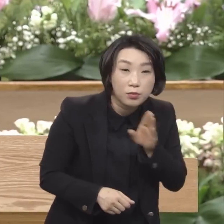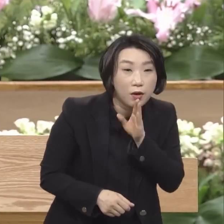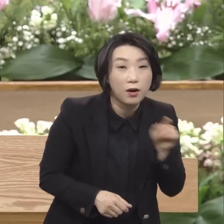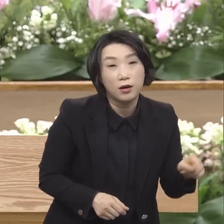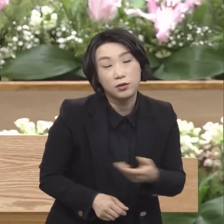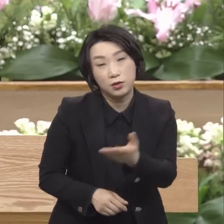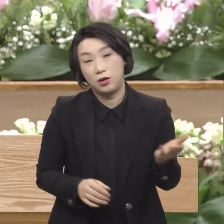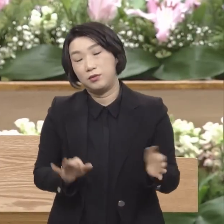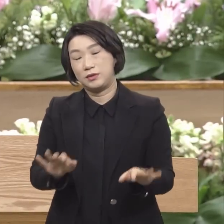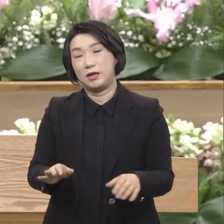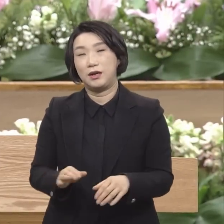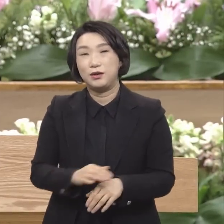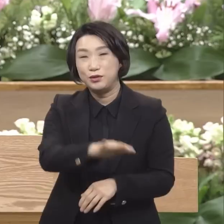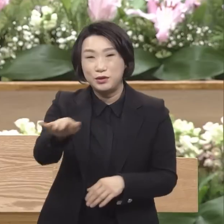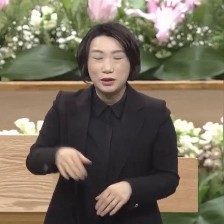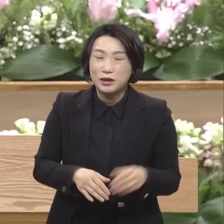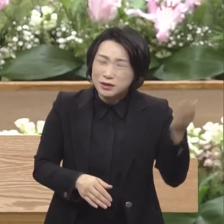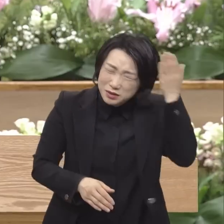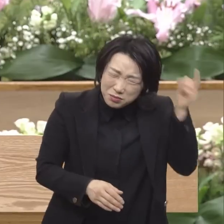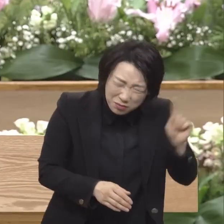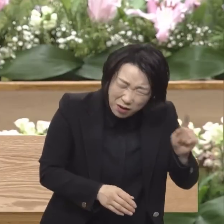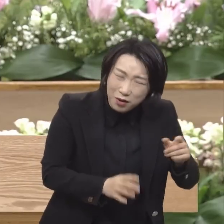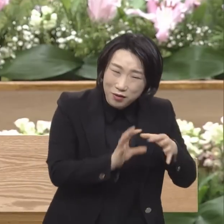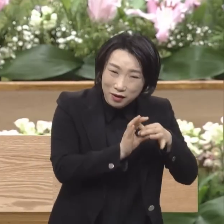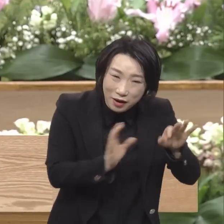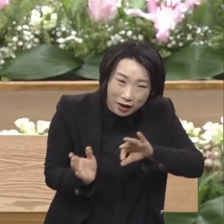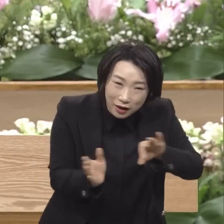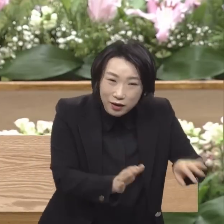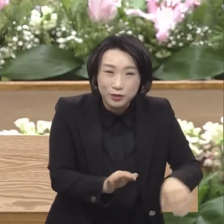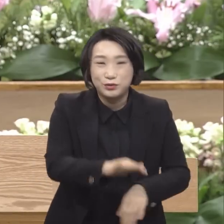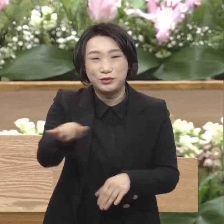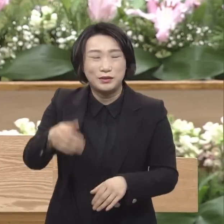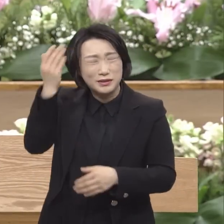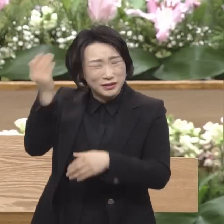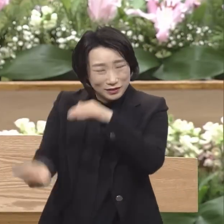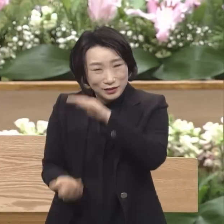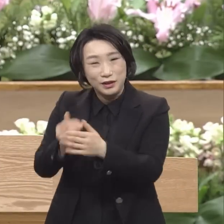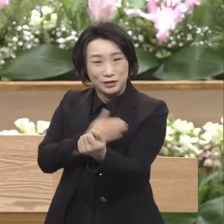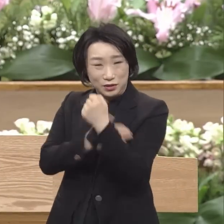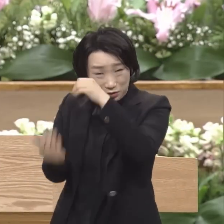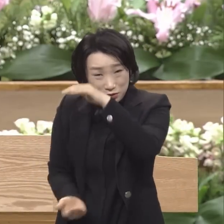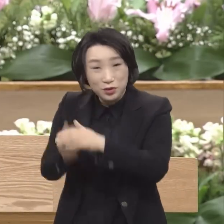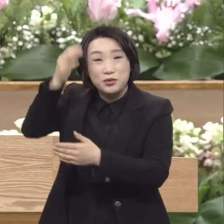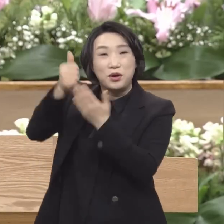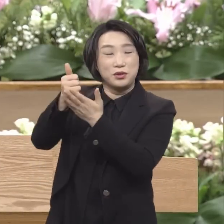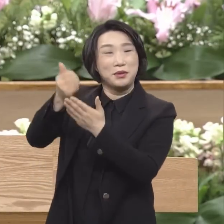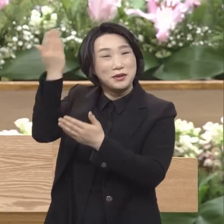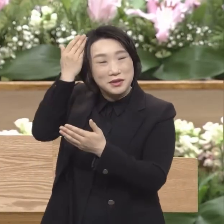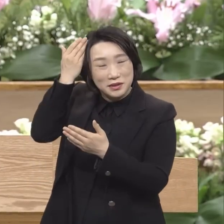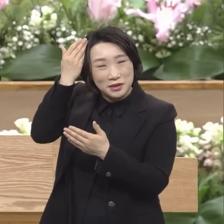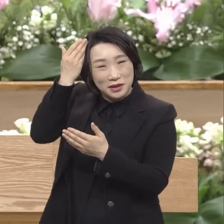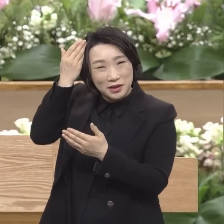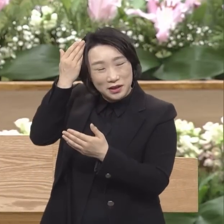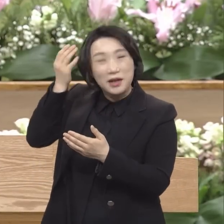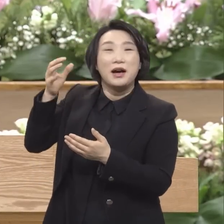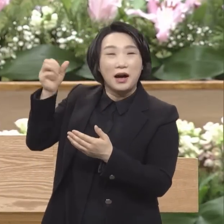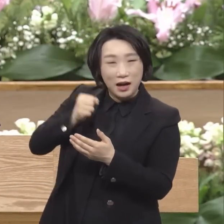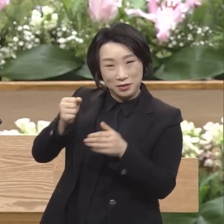세상에서 어떤 지식화된 사람보다 우리는 전지하시고 전능하신 성령으로 지식화된 사람이 되어야.